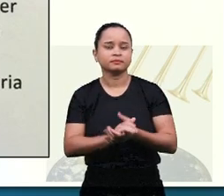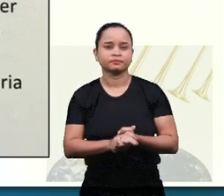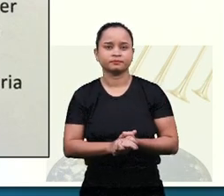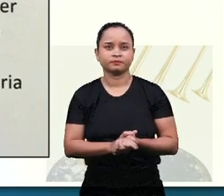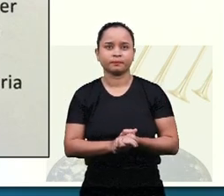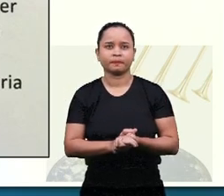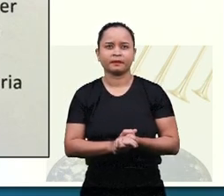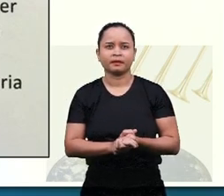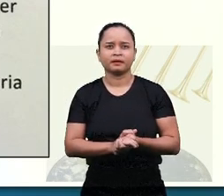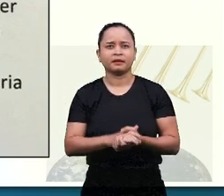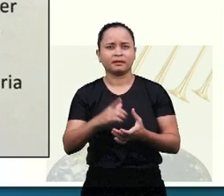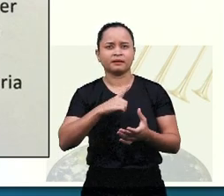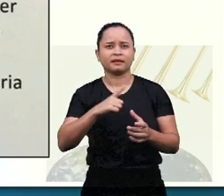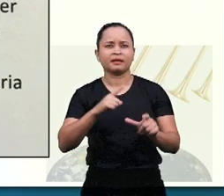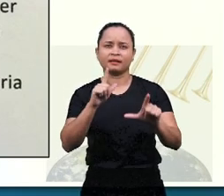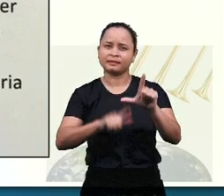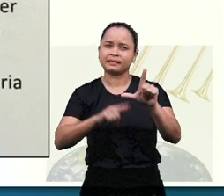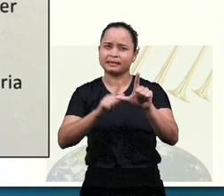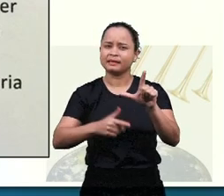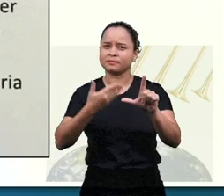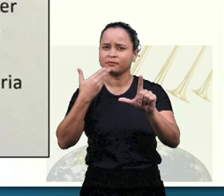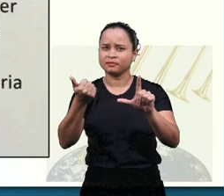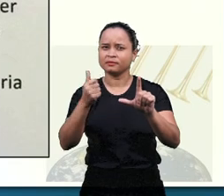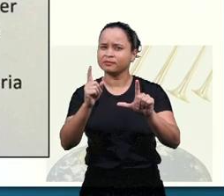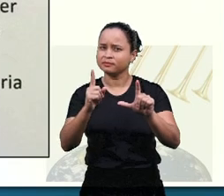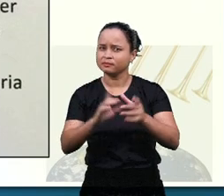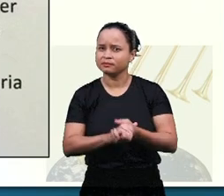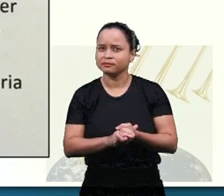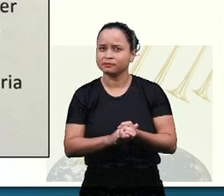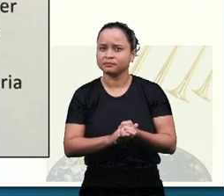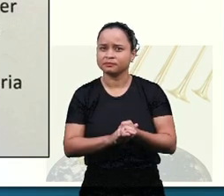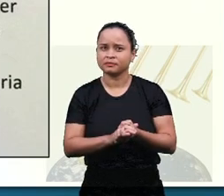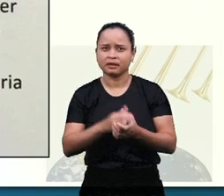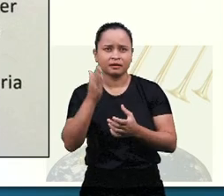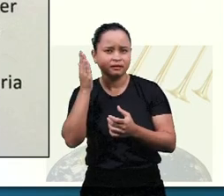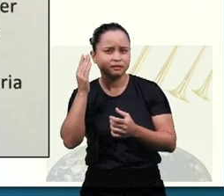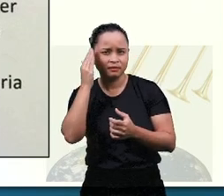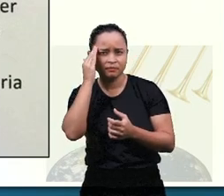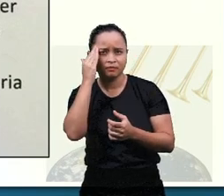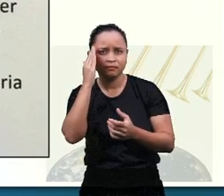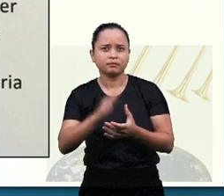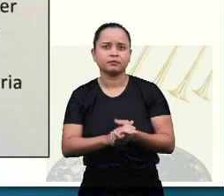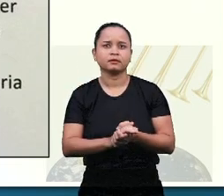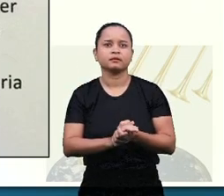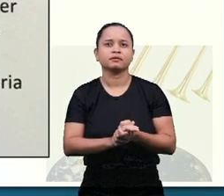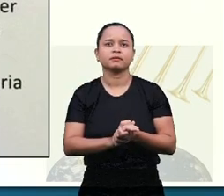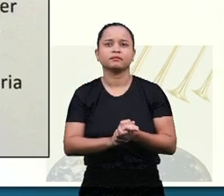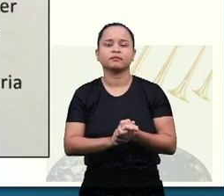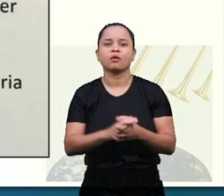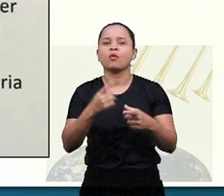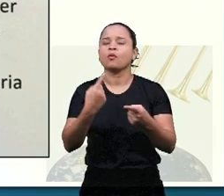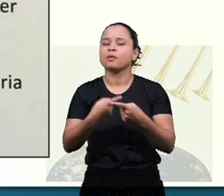La lettre, elle ne peut pas être plus grande. Si vous pouvez, c'est mieux.